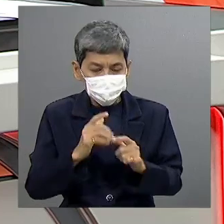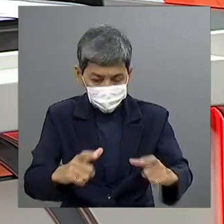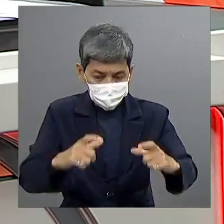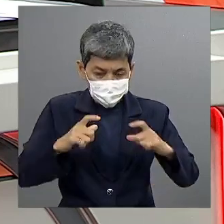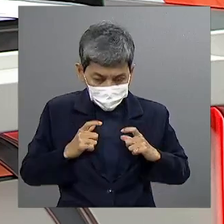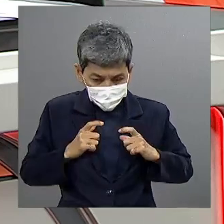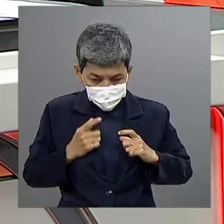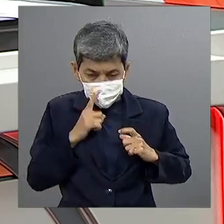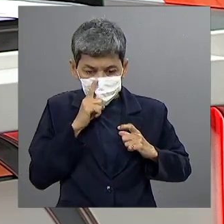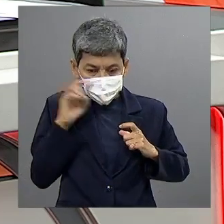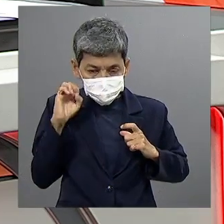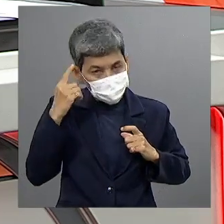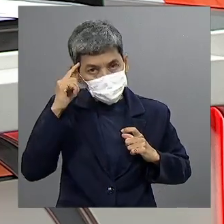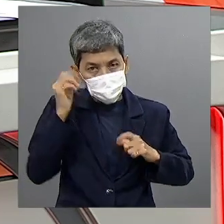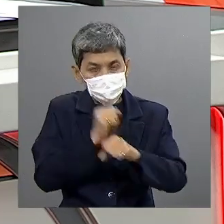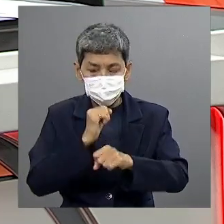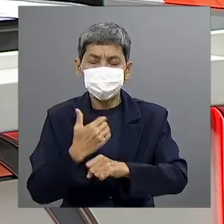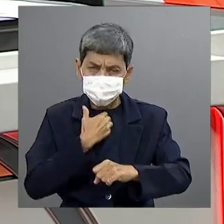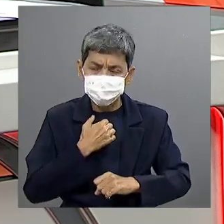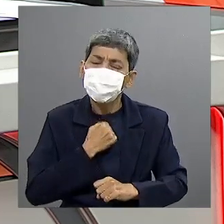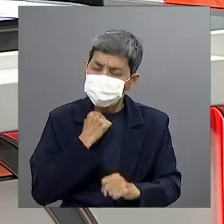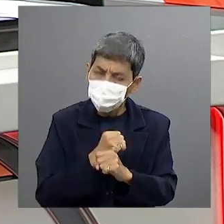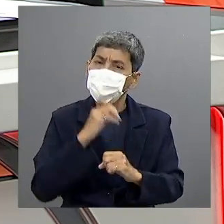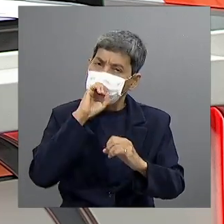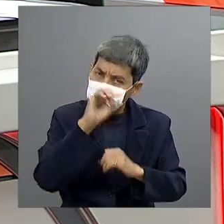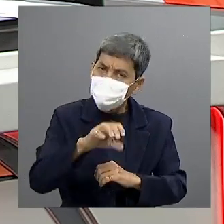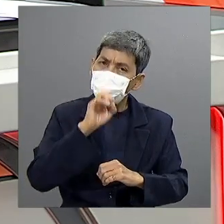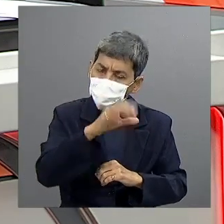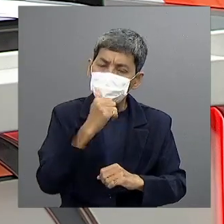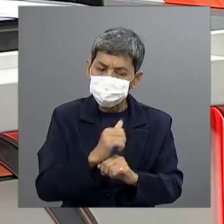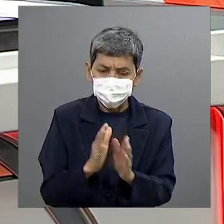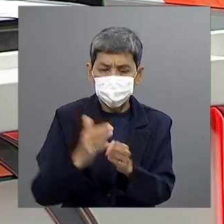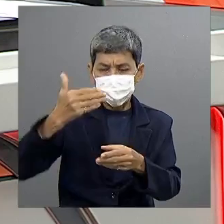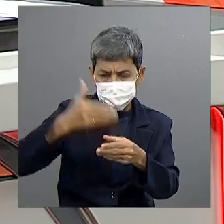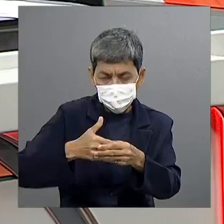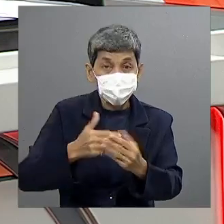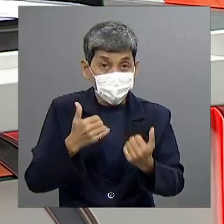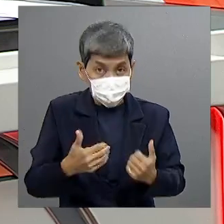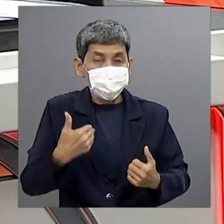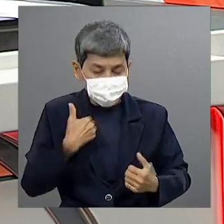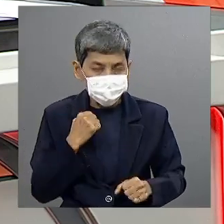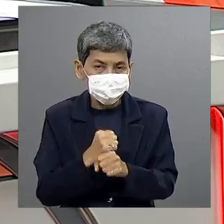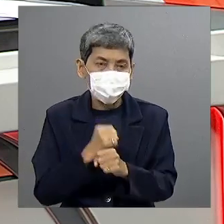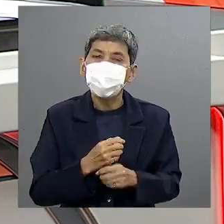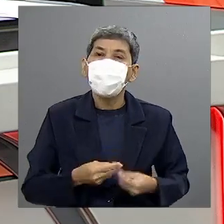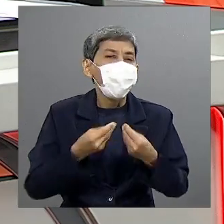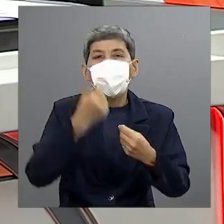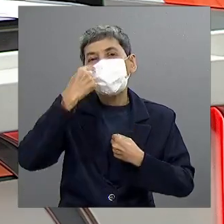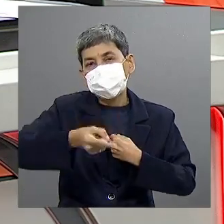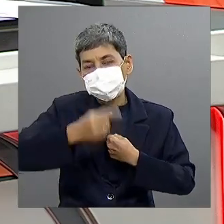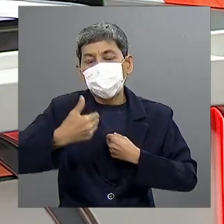วจก็ไม่รู้ดังนั้นอยากจะให้ลงผลในแอปพลิเคชันเป๋าตังค์ด้วยค่ะ ค่ะส่วนวันนี้ก็ยังคงเดินหน้าแจกกันต่อนะคะมีการแจ